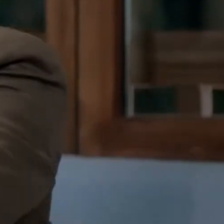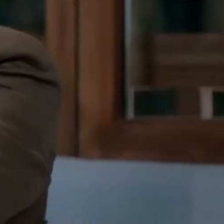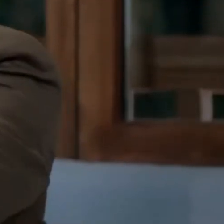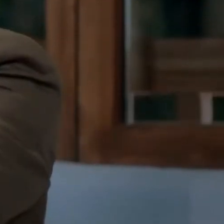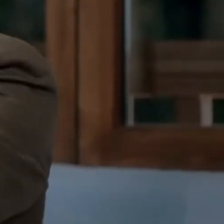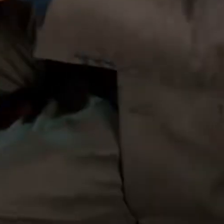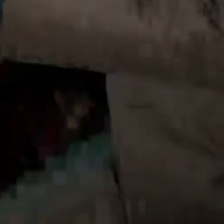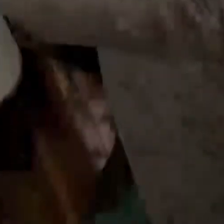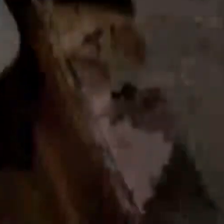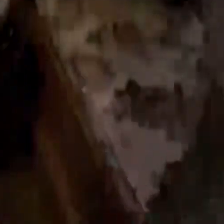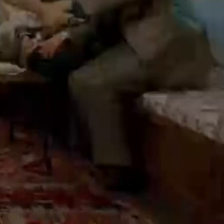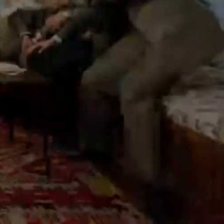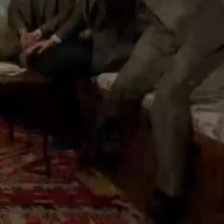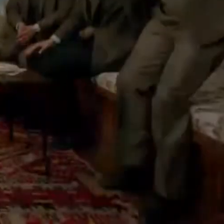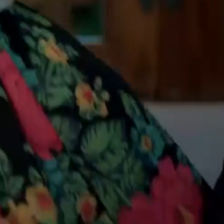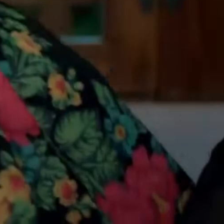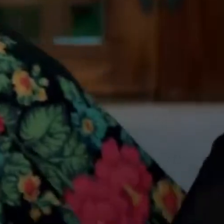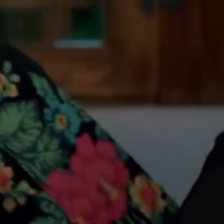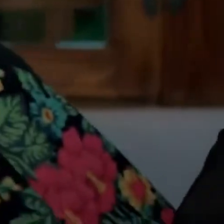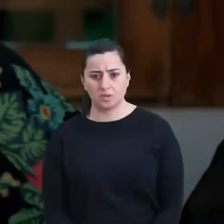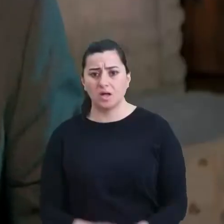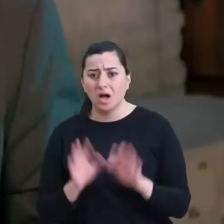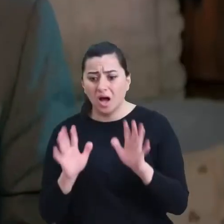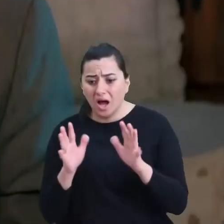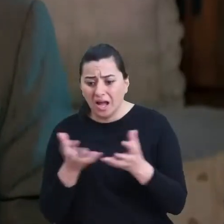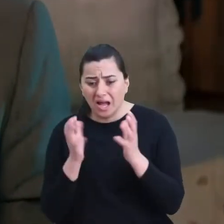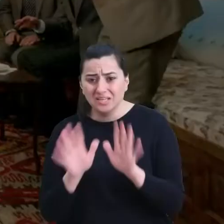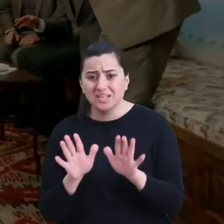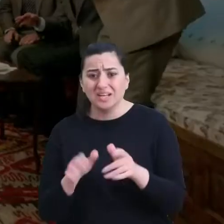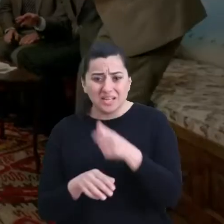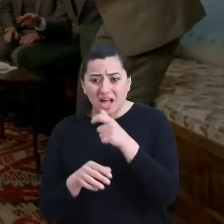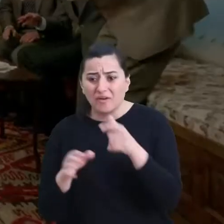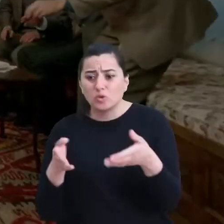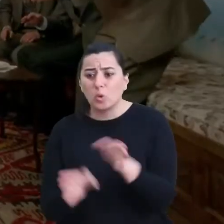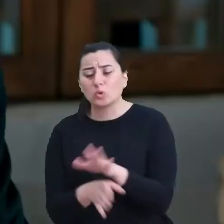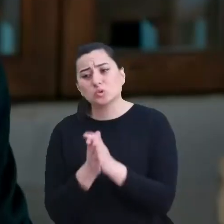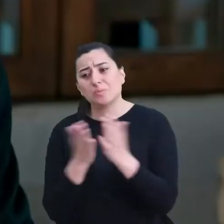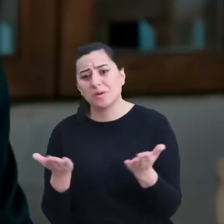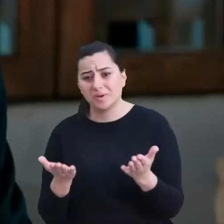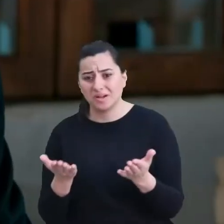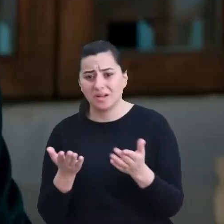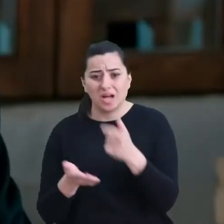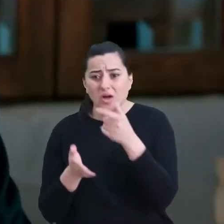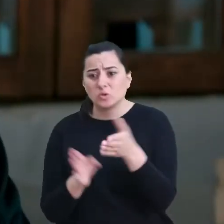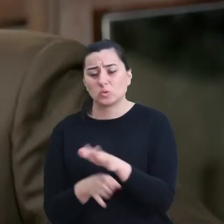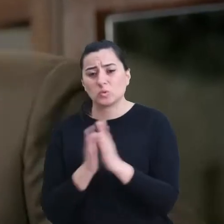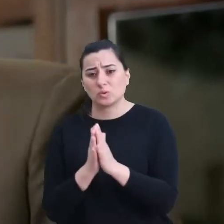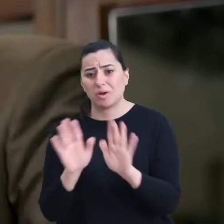Fincanı alayım derken... Allah kahvela döktüm ben, kusura kalmayın, kahvela